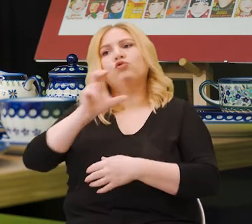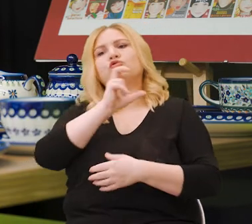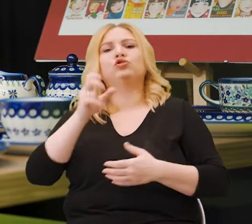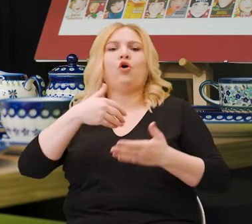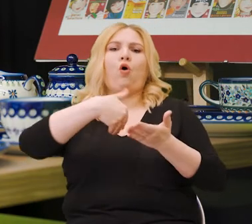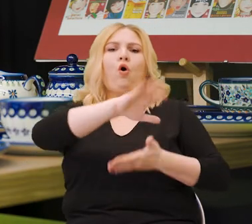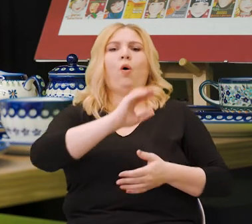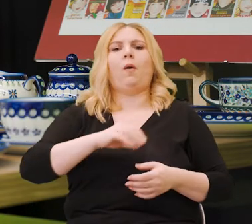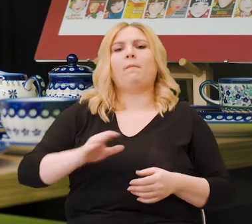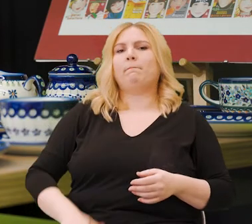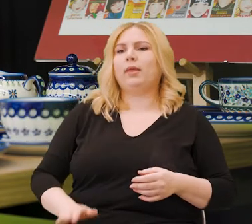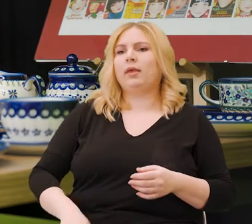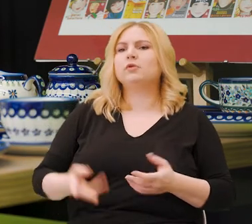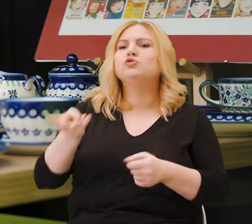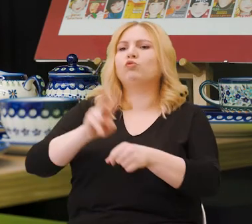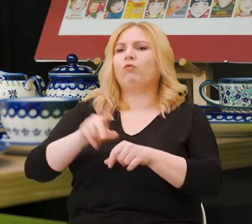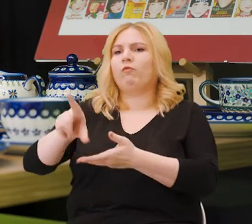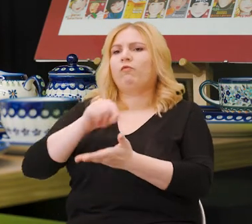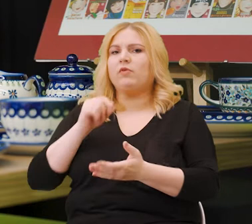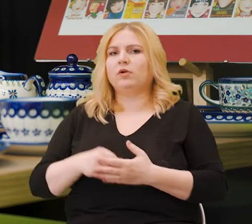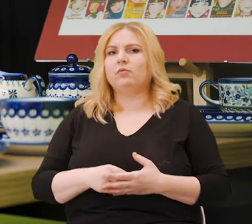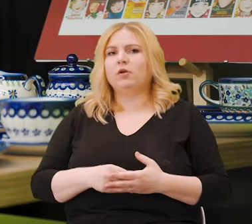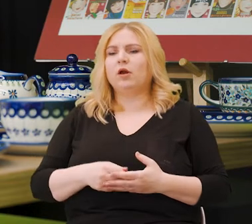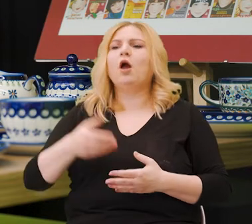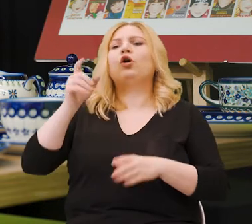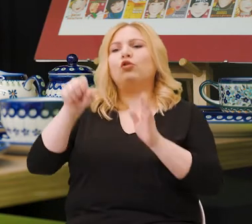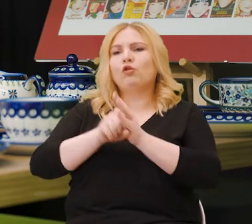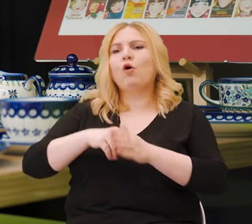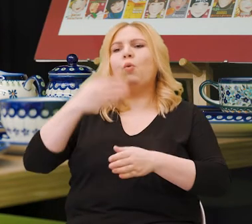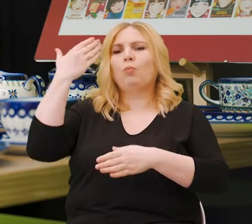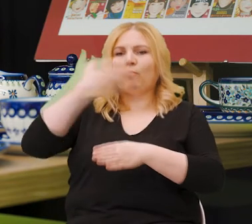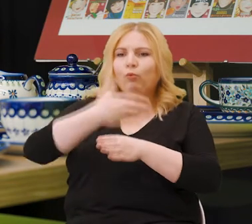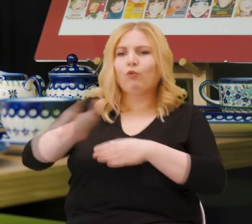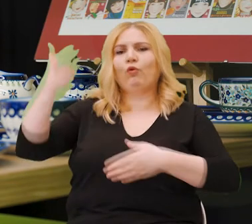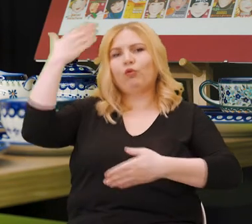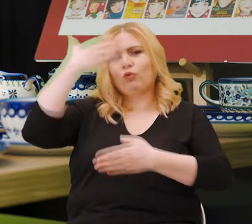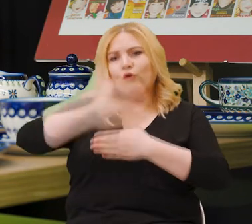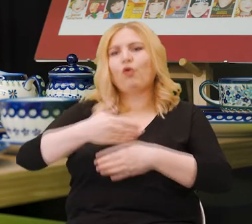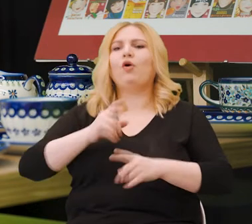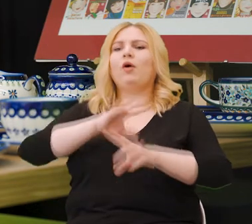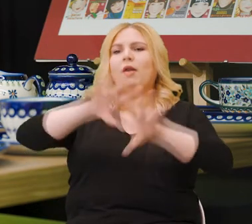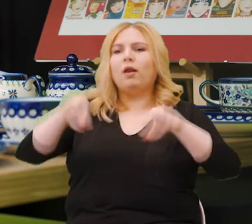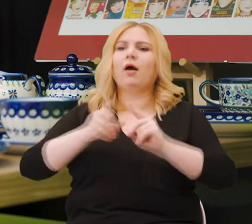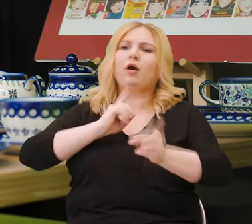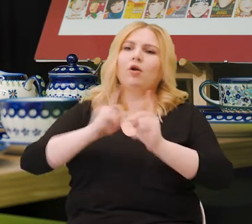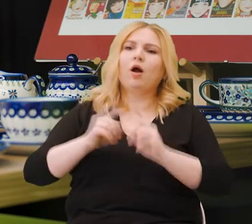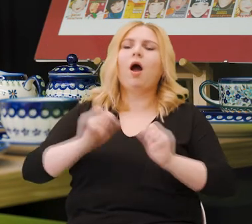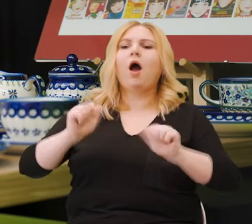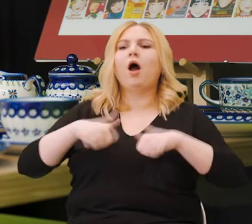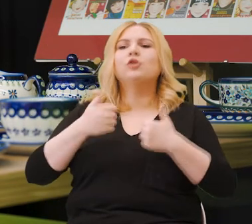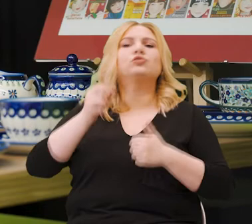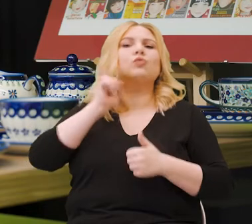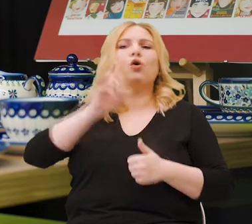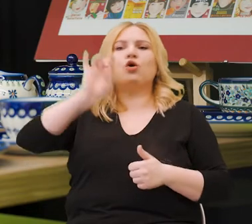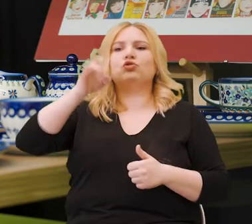raczej psa? Tym sposobem porozumiewali się aż do późnych godzin wieczornych, kiedy to Grzegorz przyniósł